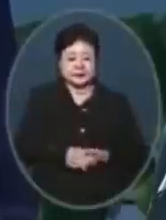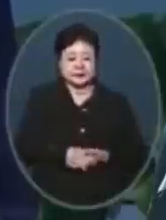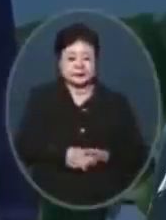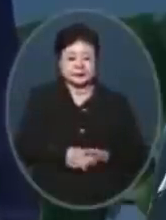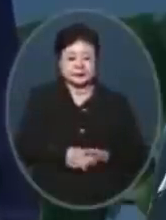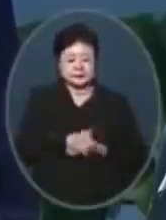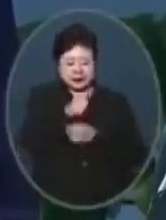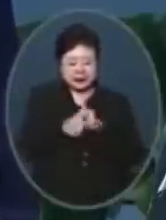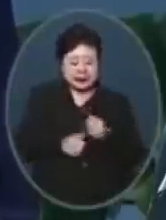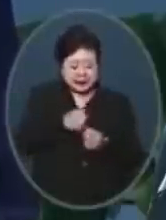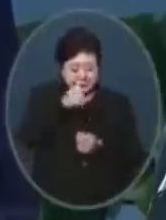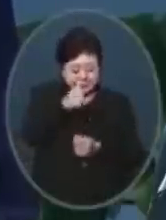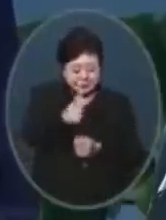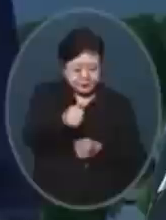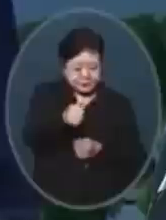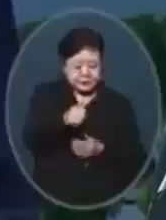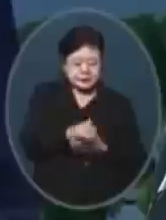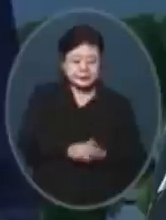하나님